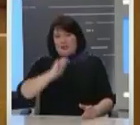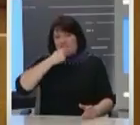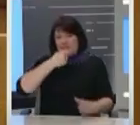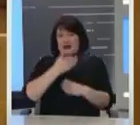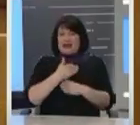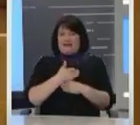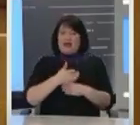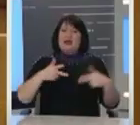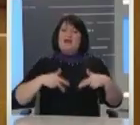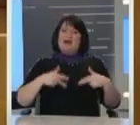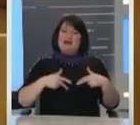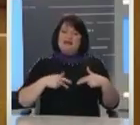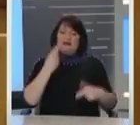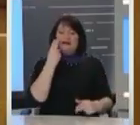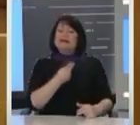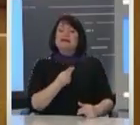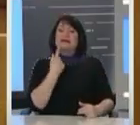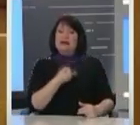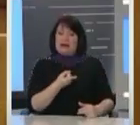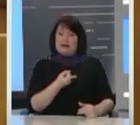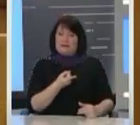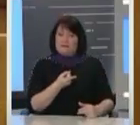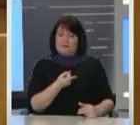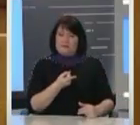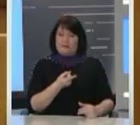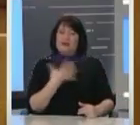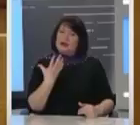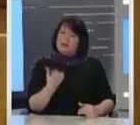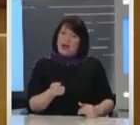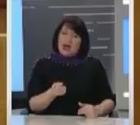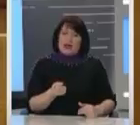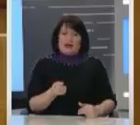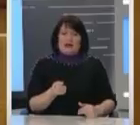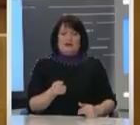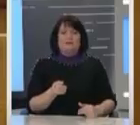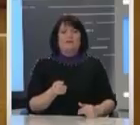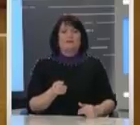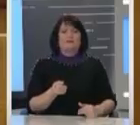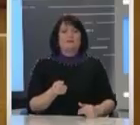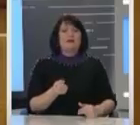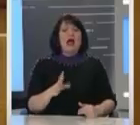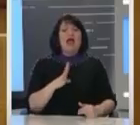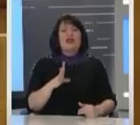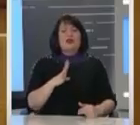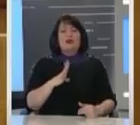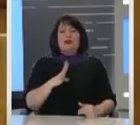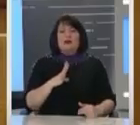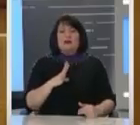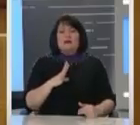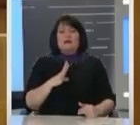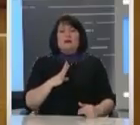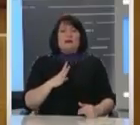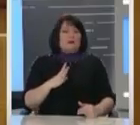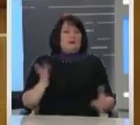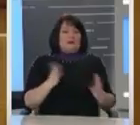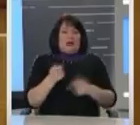εκτιμά τα πράγματα διαφορετικά. Λέει ότι επειδή υπάρχει υψηλή ψυχική ένταση στους ανθρώπους που χάνουν τα σπίτια